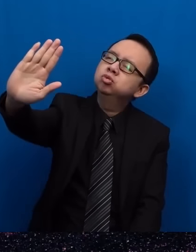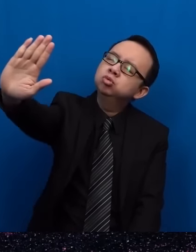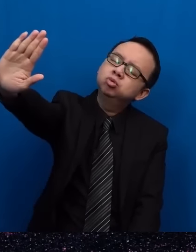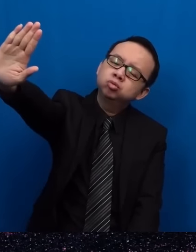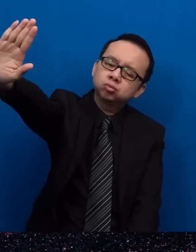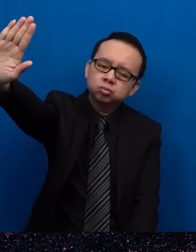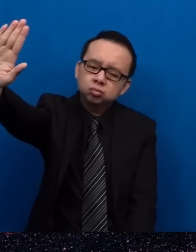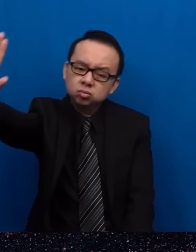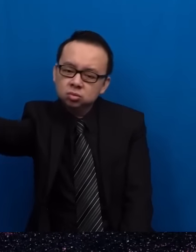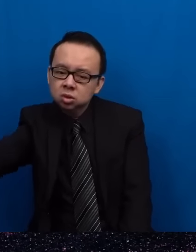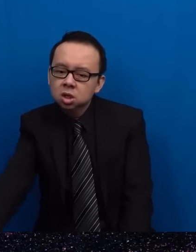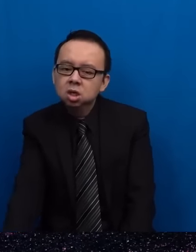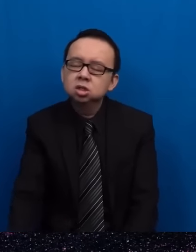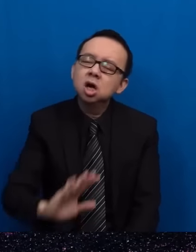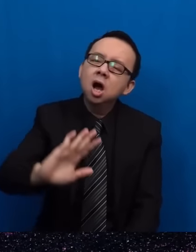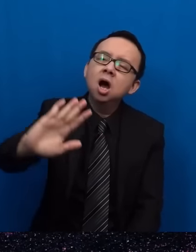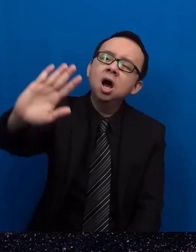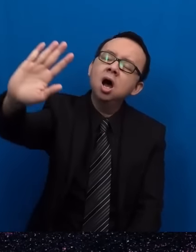memerlukan-Mu.